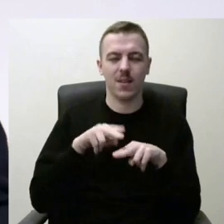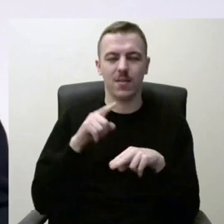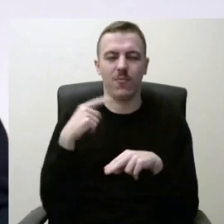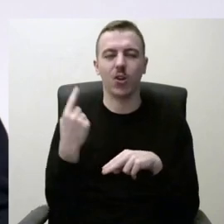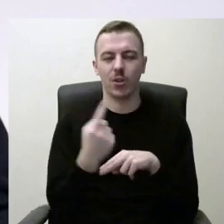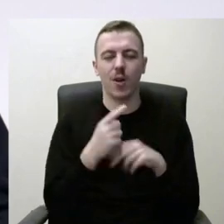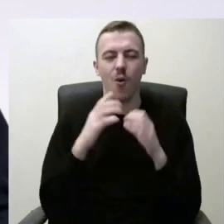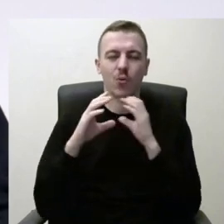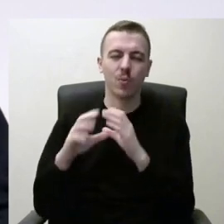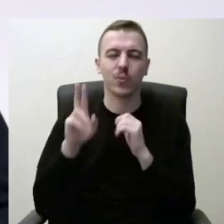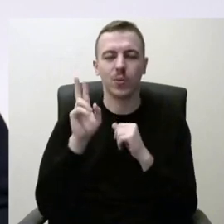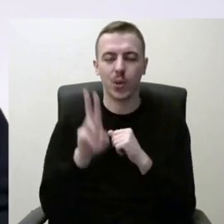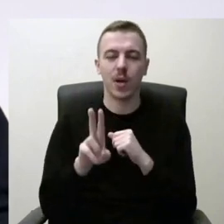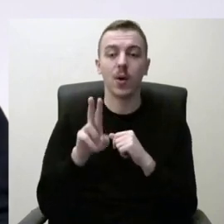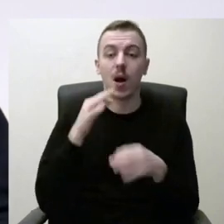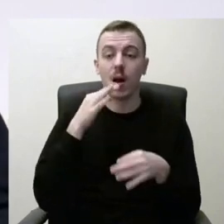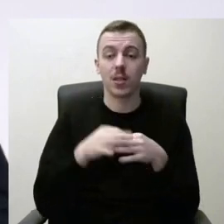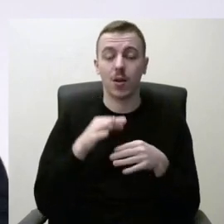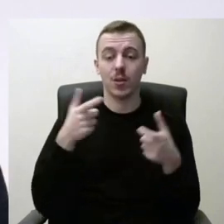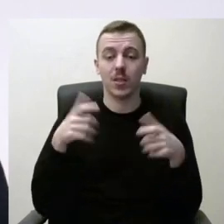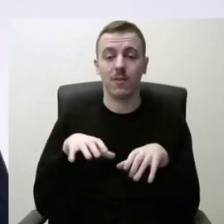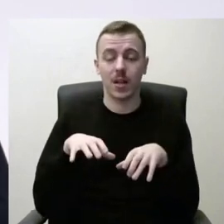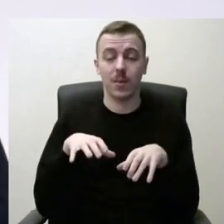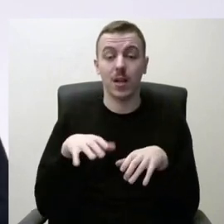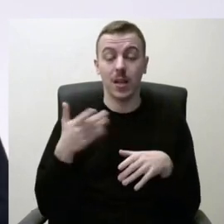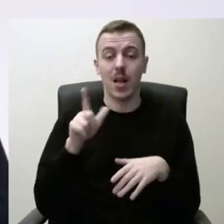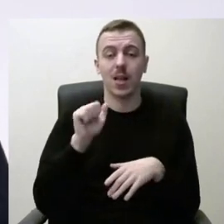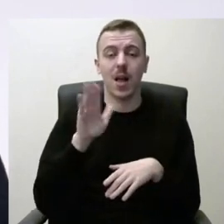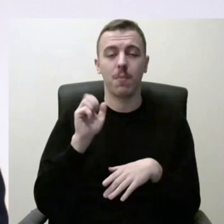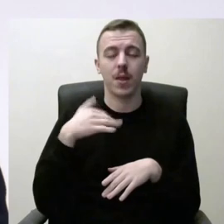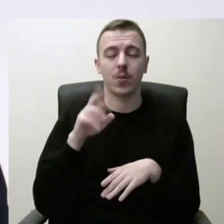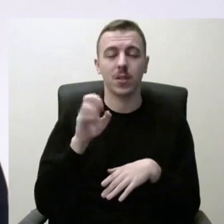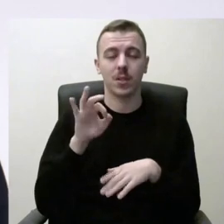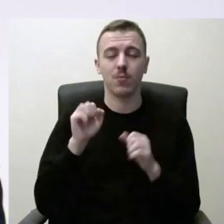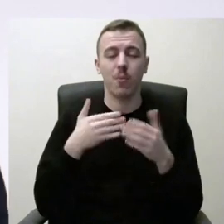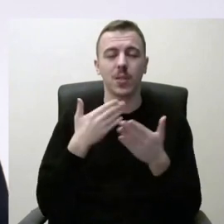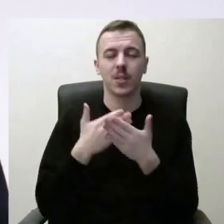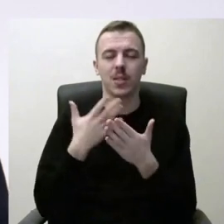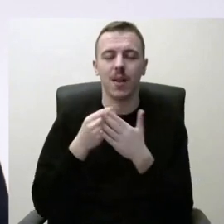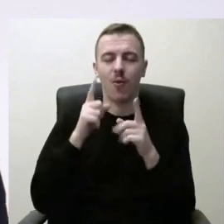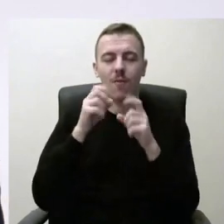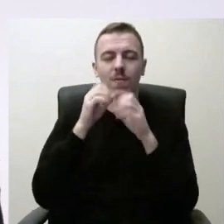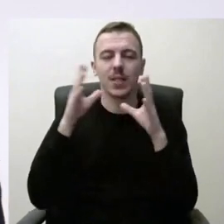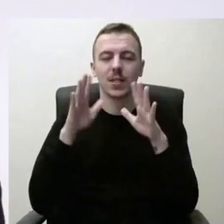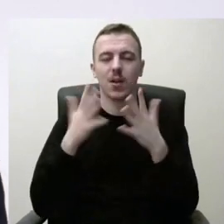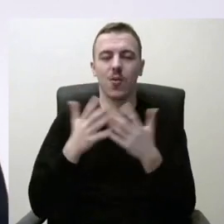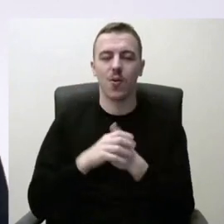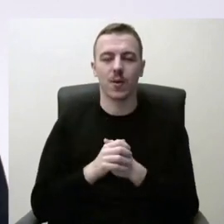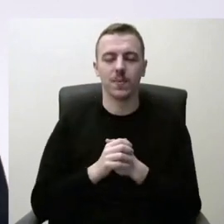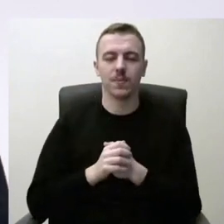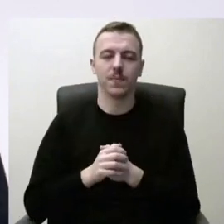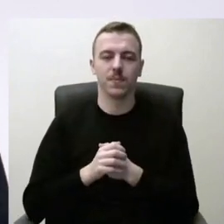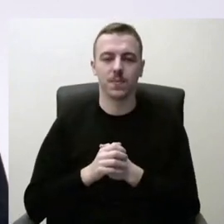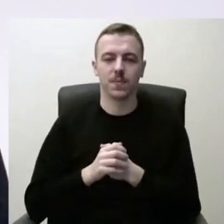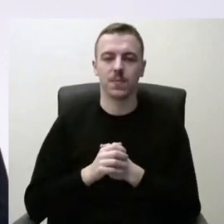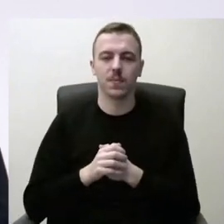atsako savivalda. Tai ponia Labanauskai, pristatykite savo transporto viziją. Kaip atrodys viešasis